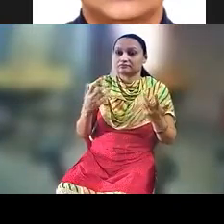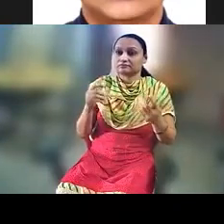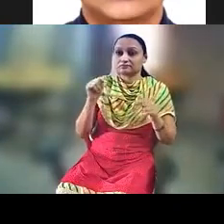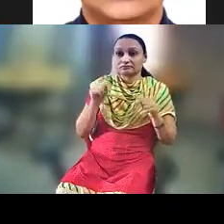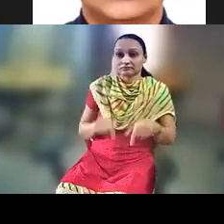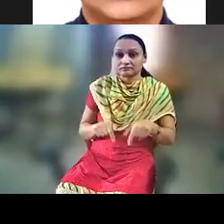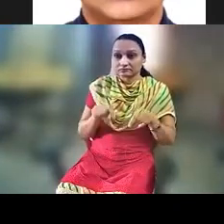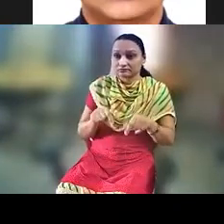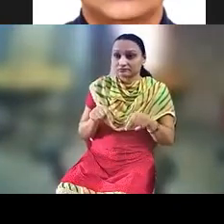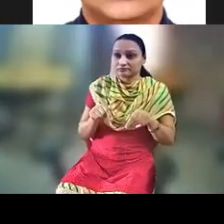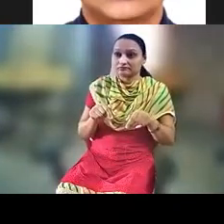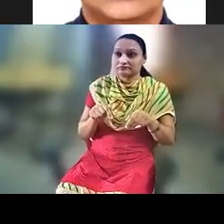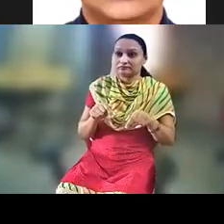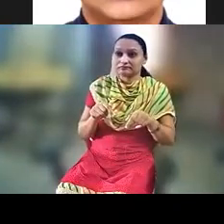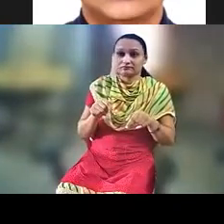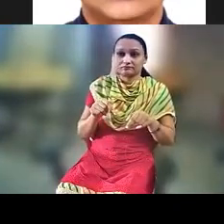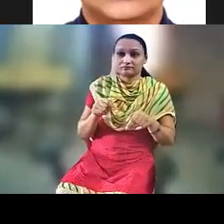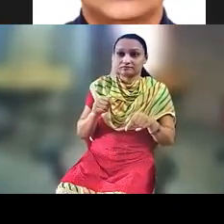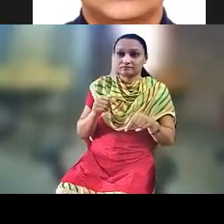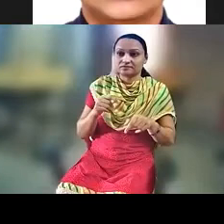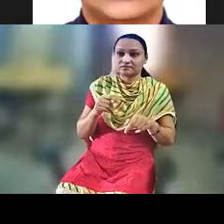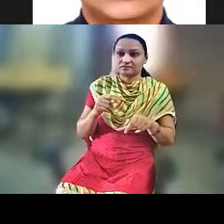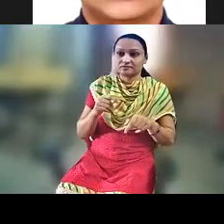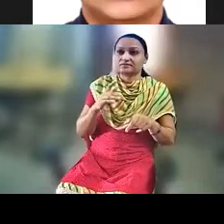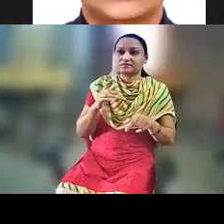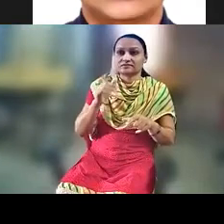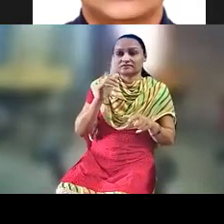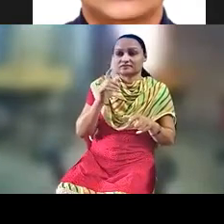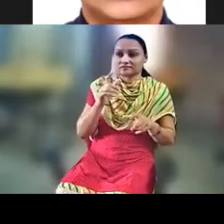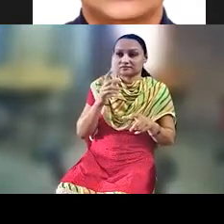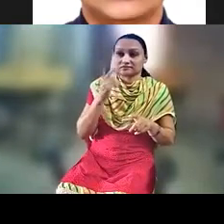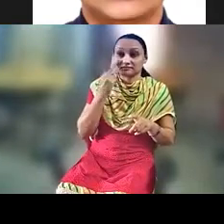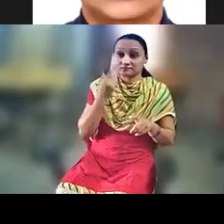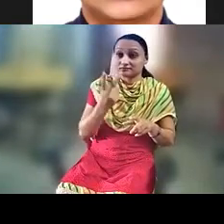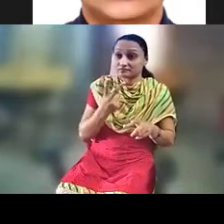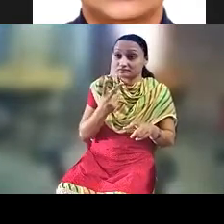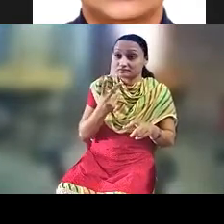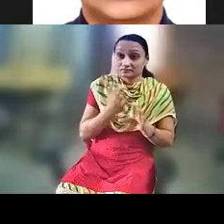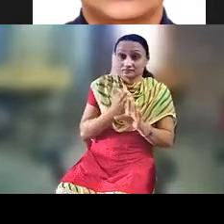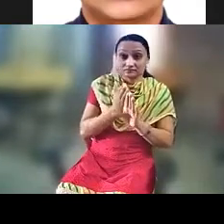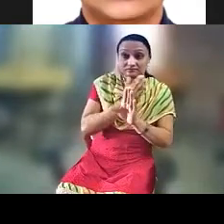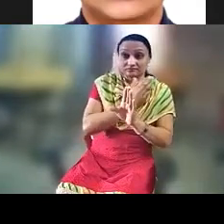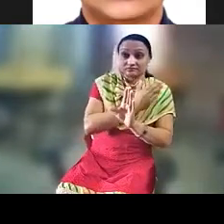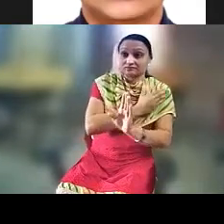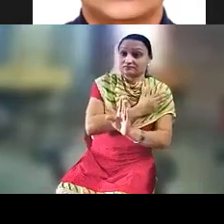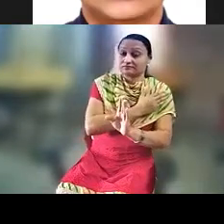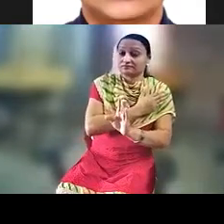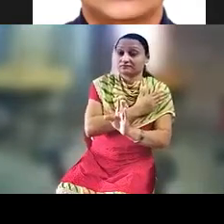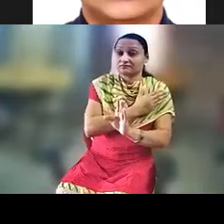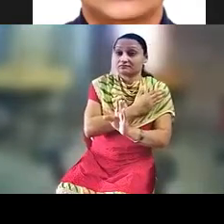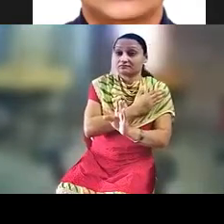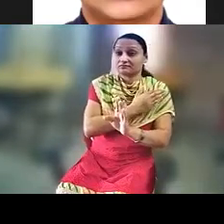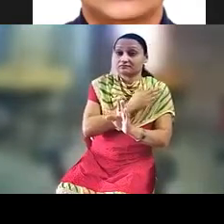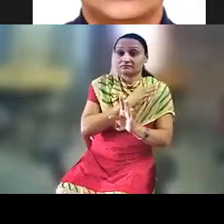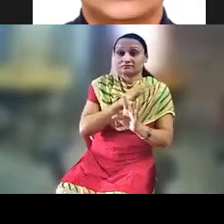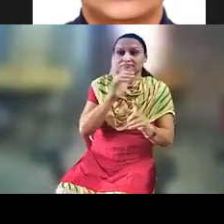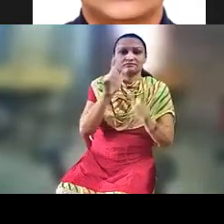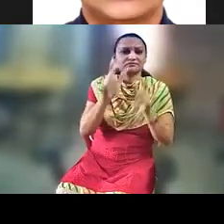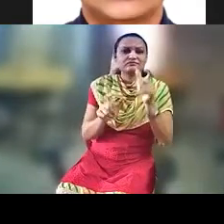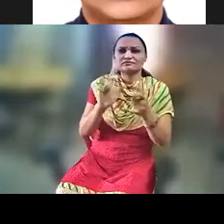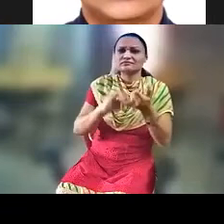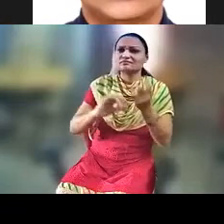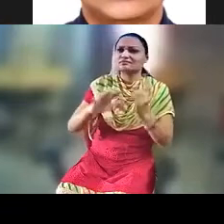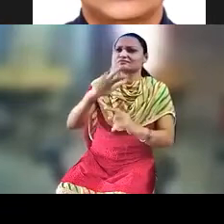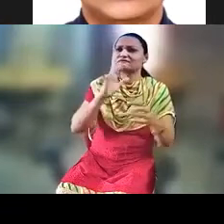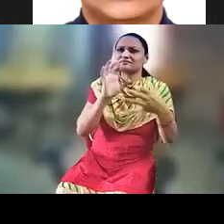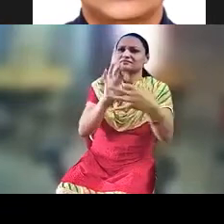बहुत तीव्रता से हम सबके सामने आया है, जिसकी कि पहले हमें इतना लोग बाग इसको नहीं मानते थे, क्योंकि ये बहुत आम सी